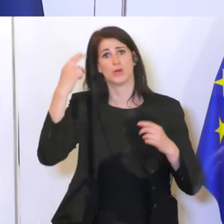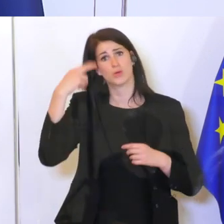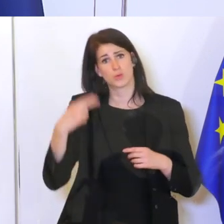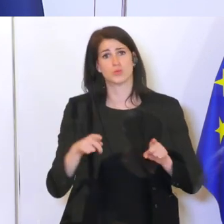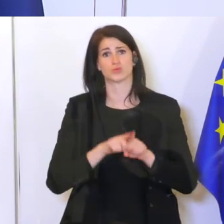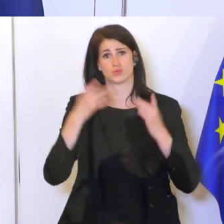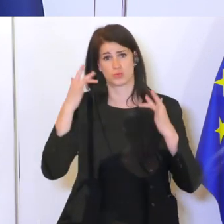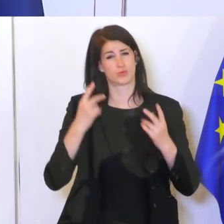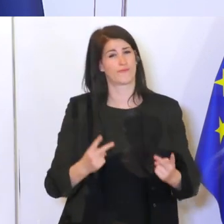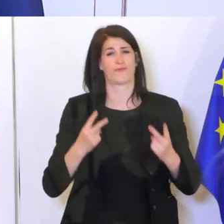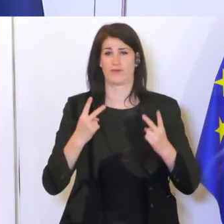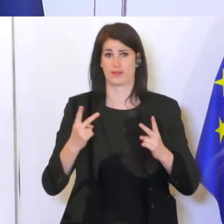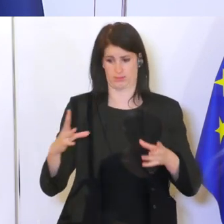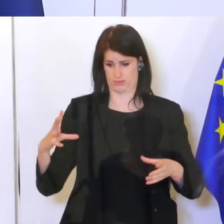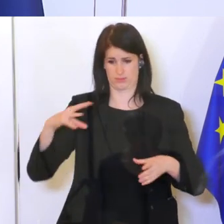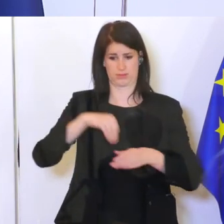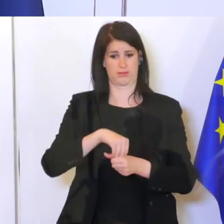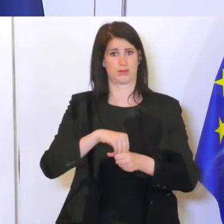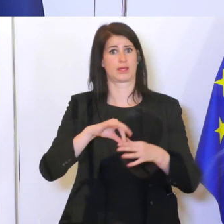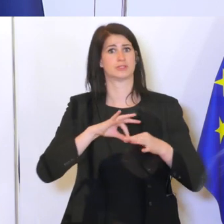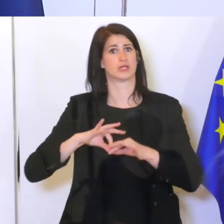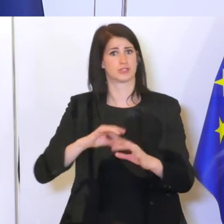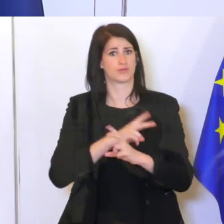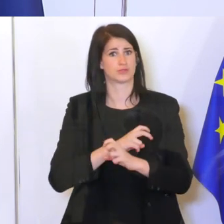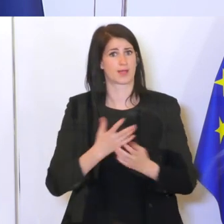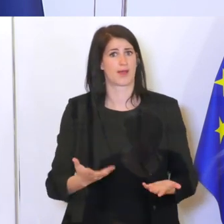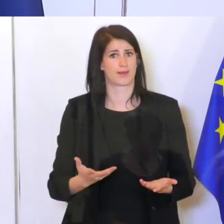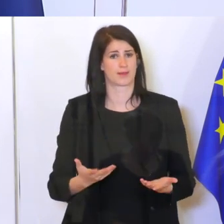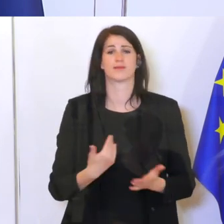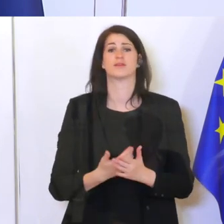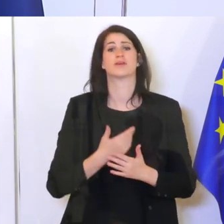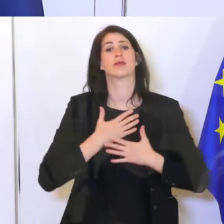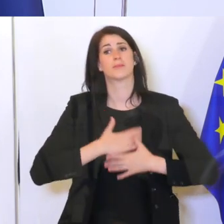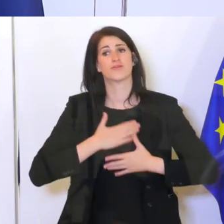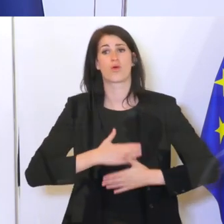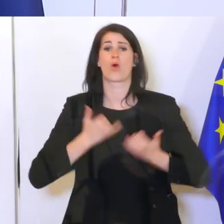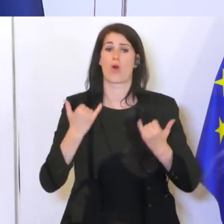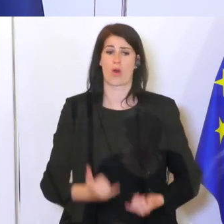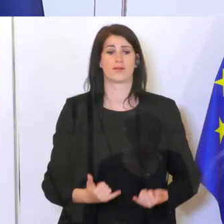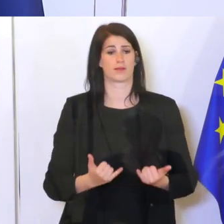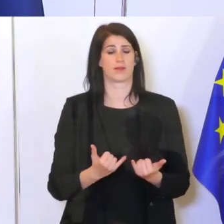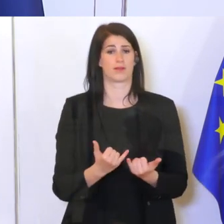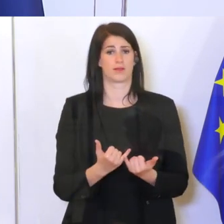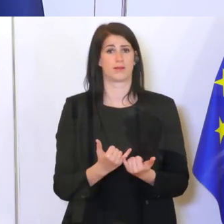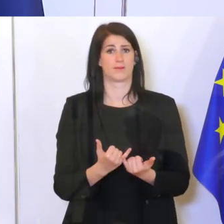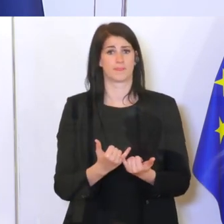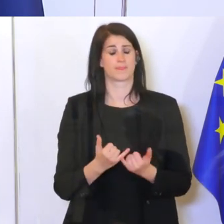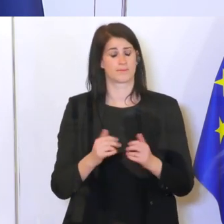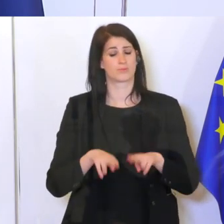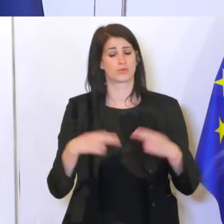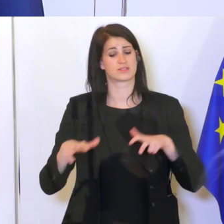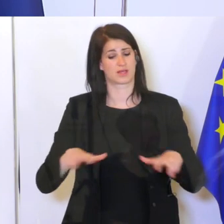unserer Gesellschaft, gerade hier in Österreich. Und ich bin froh, dass wir heute ein Zeichen von Seiten der Bundesregierung setzen